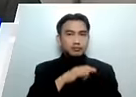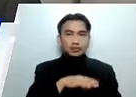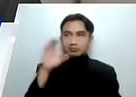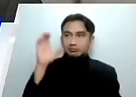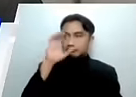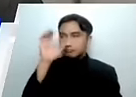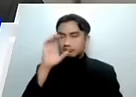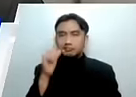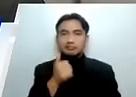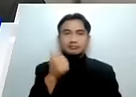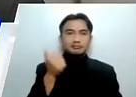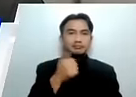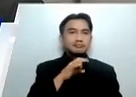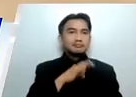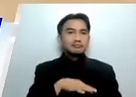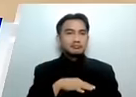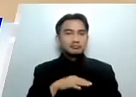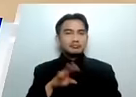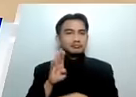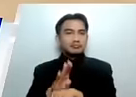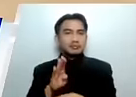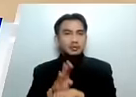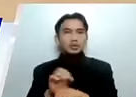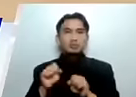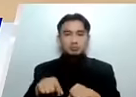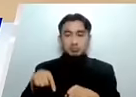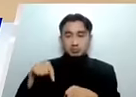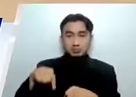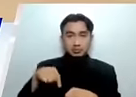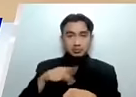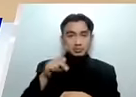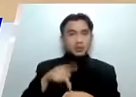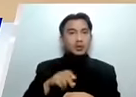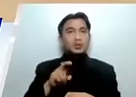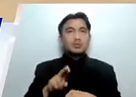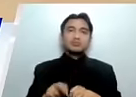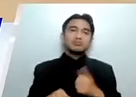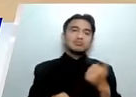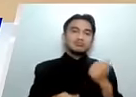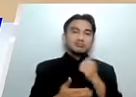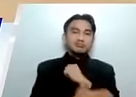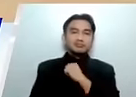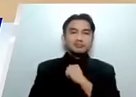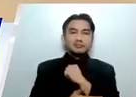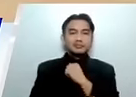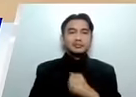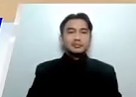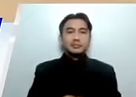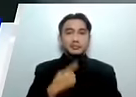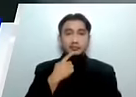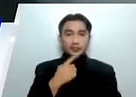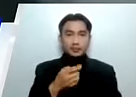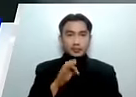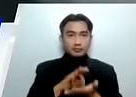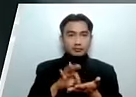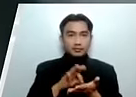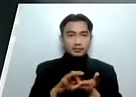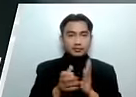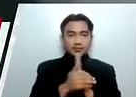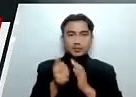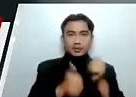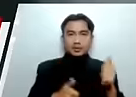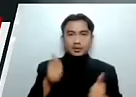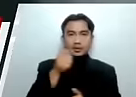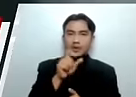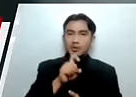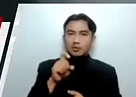kita, whether locally or abroad. At para makawala sa utang, payo ng isang financial expert. Ilista yung mga